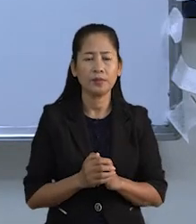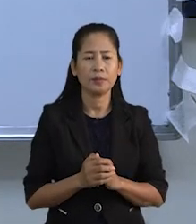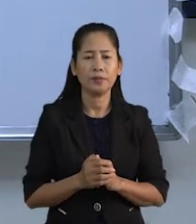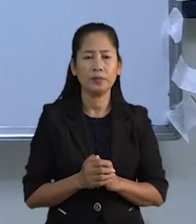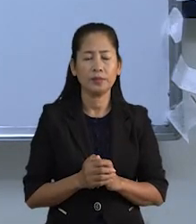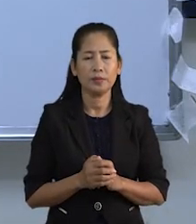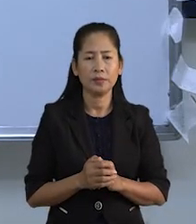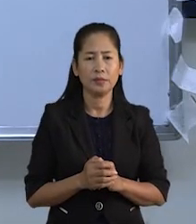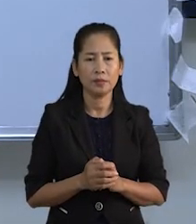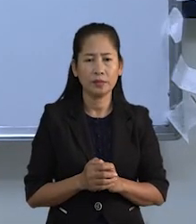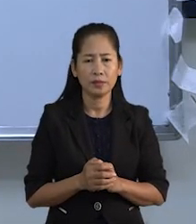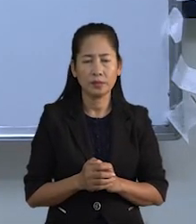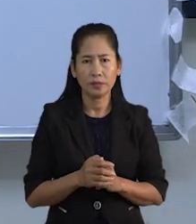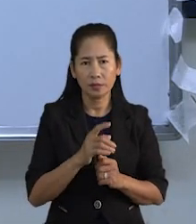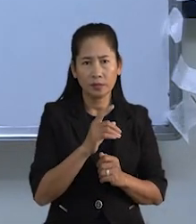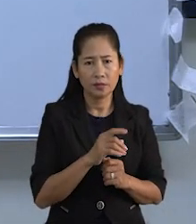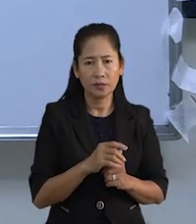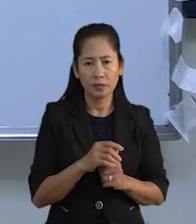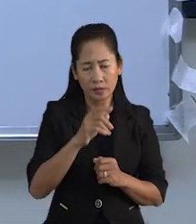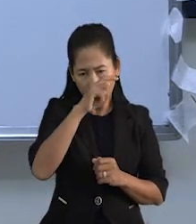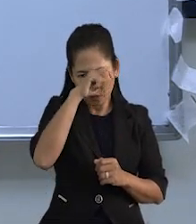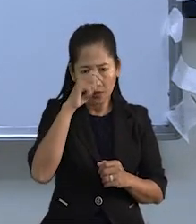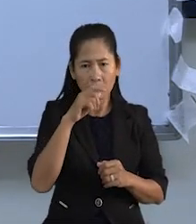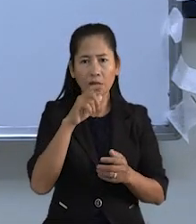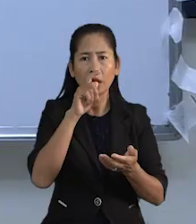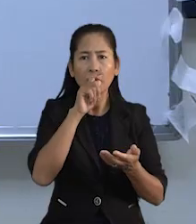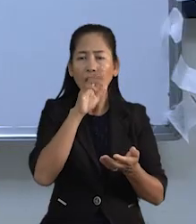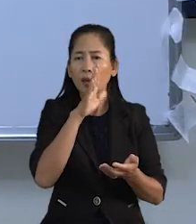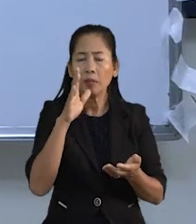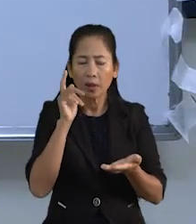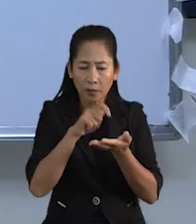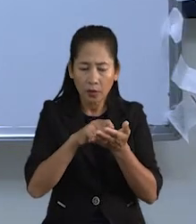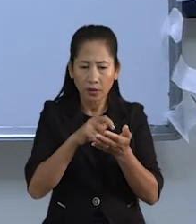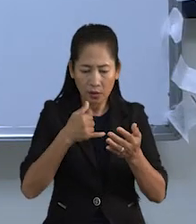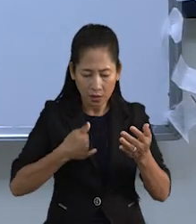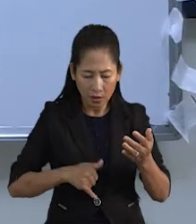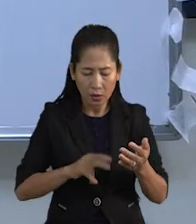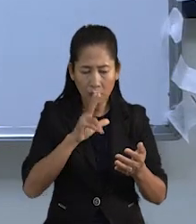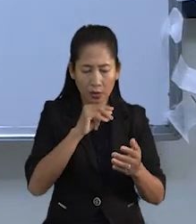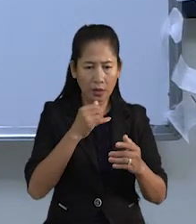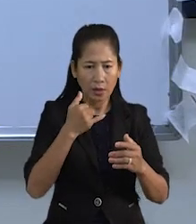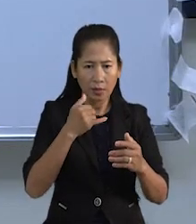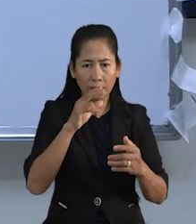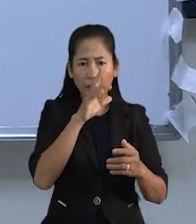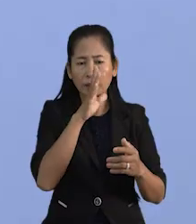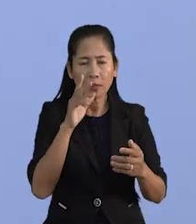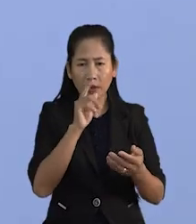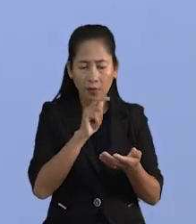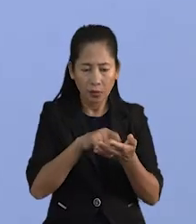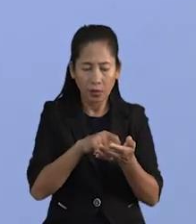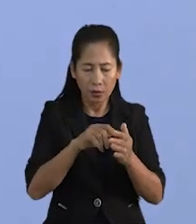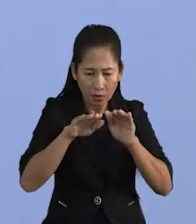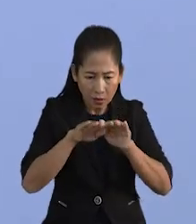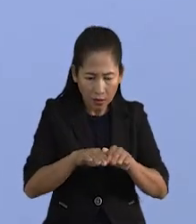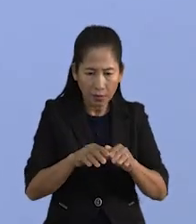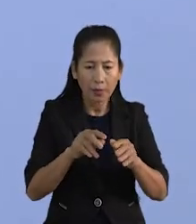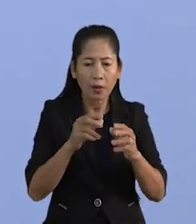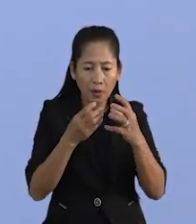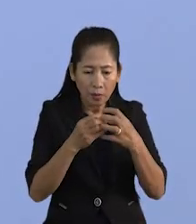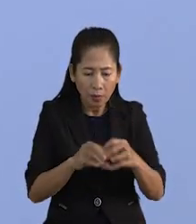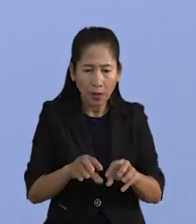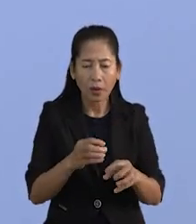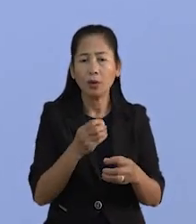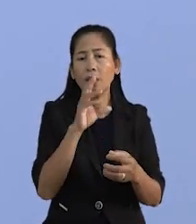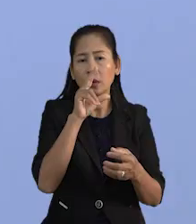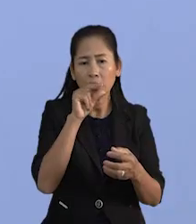នអានជាមួយលោកគ្រូបាទរឿងមេមន់នឹងកូនទាណាកូនណាមានមេមន់មួយក្រាបពងទា